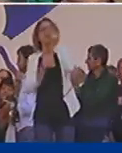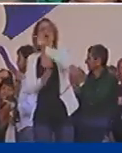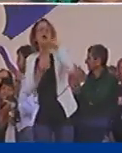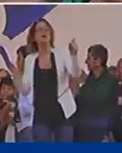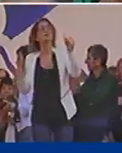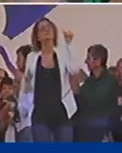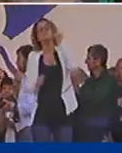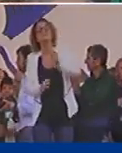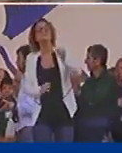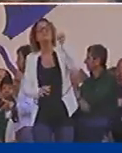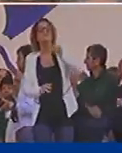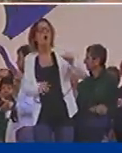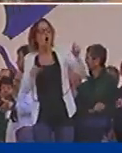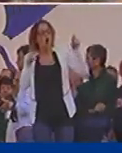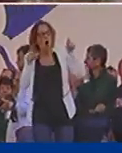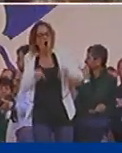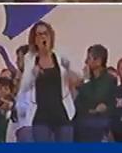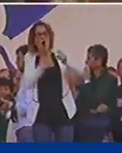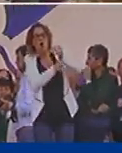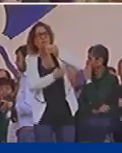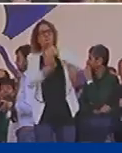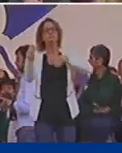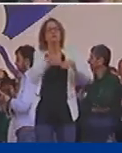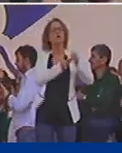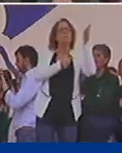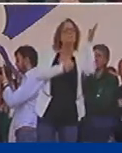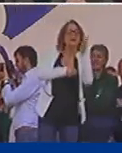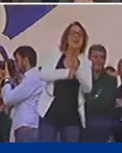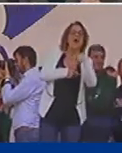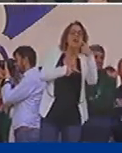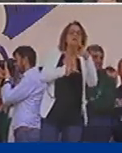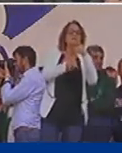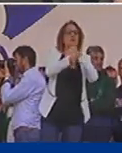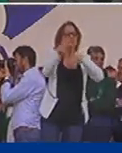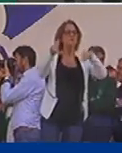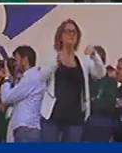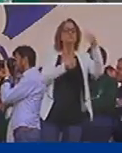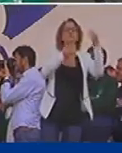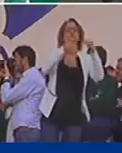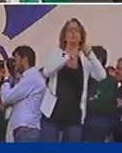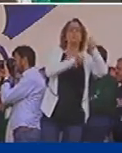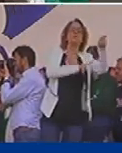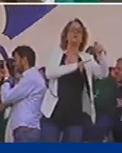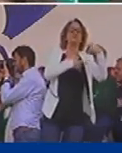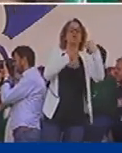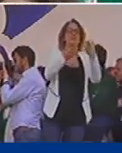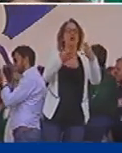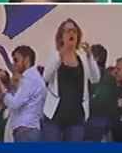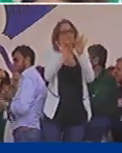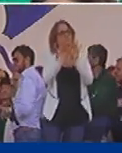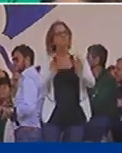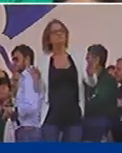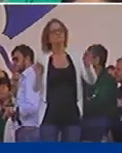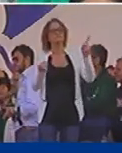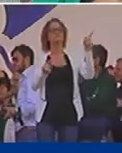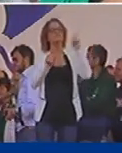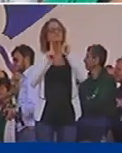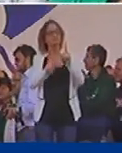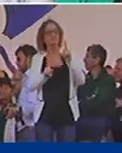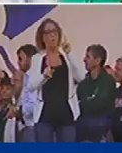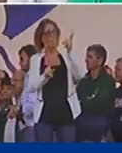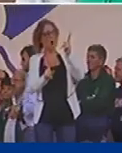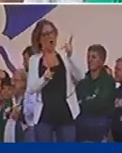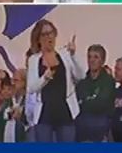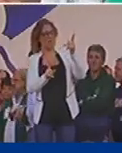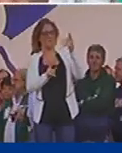dell'obbligatorietà dell'azione penale che poi lascia a ogni giudice la discrezionalità su quale reato